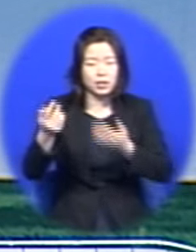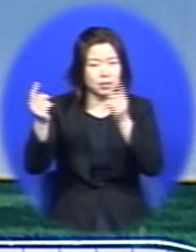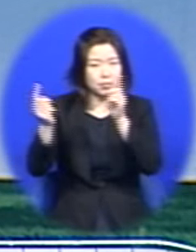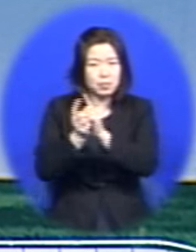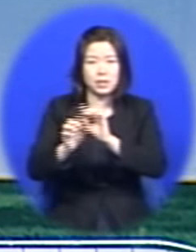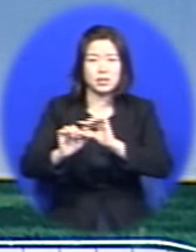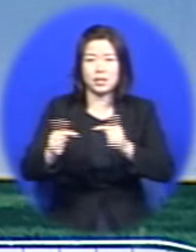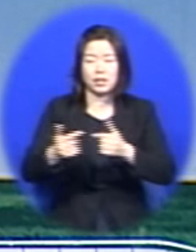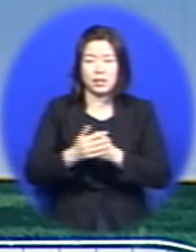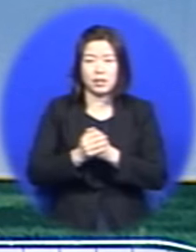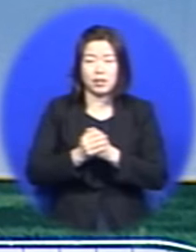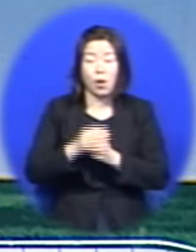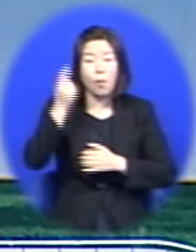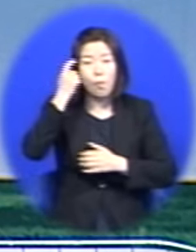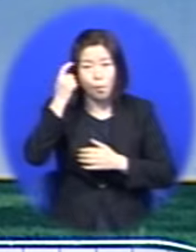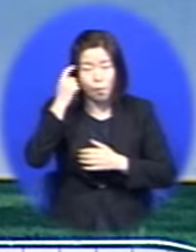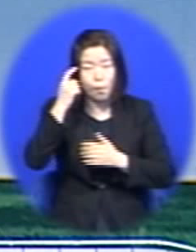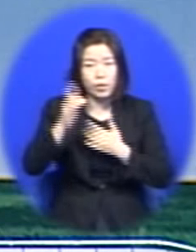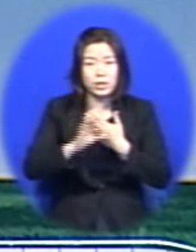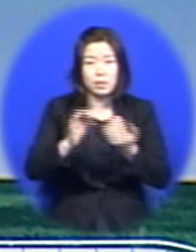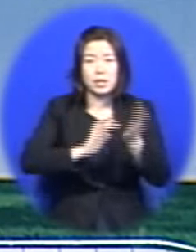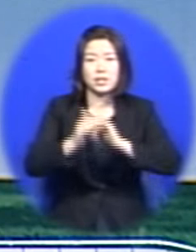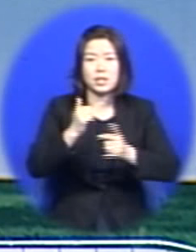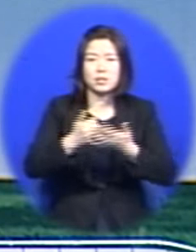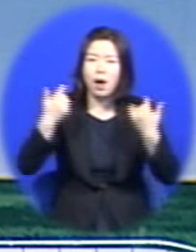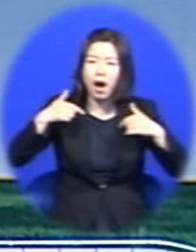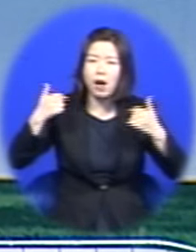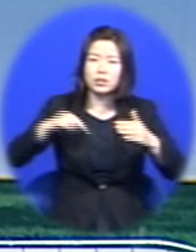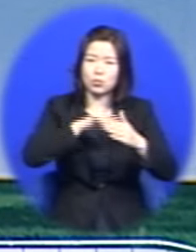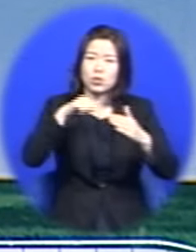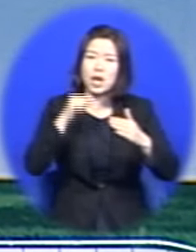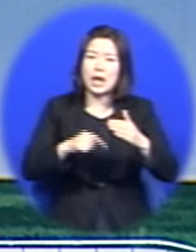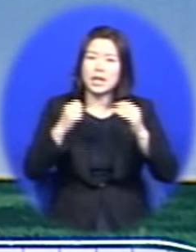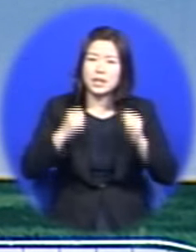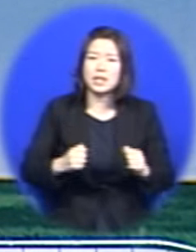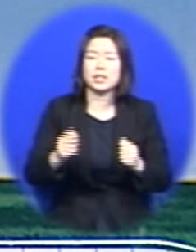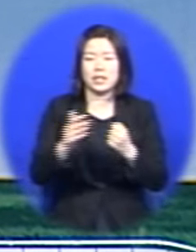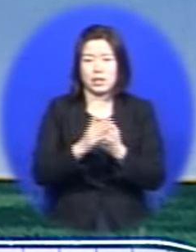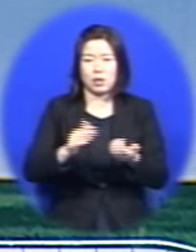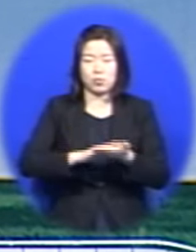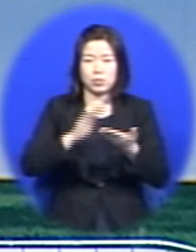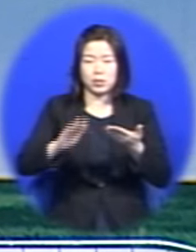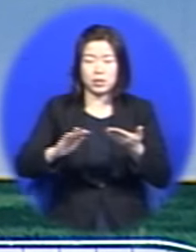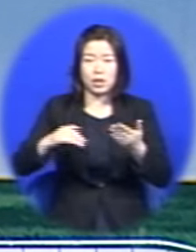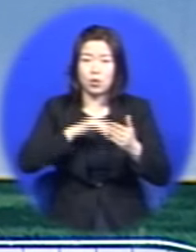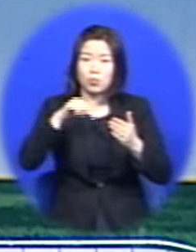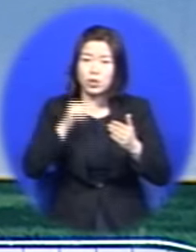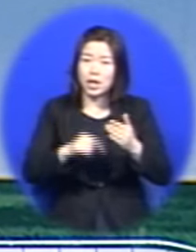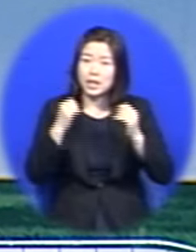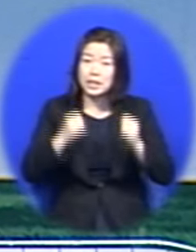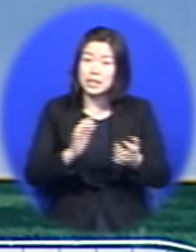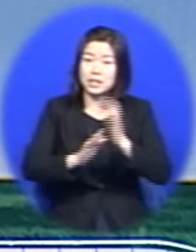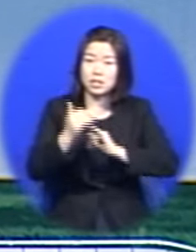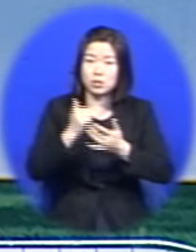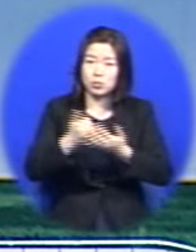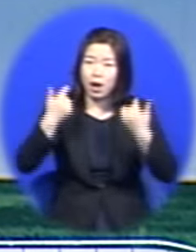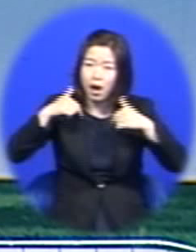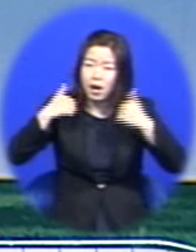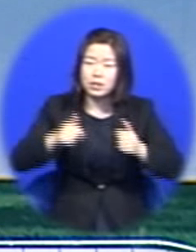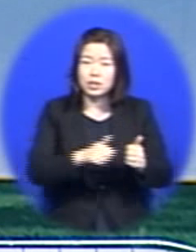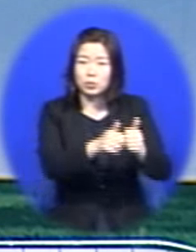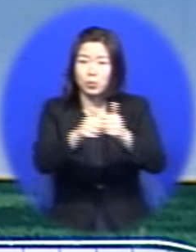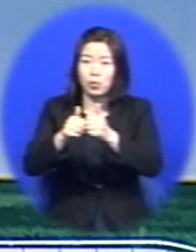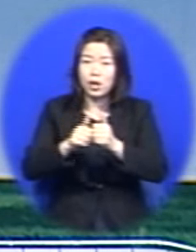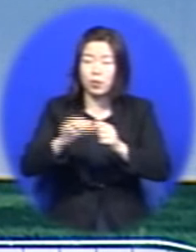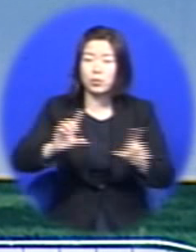않습니다. 왜? 예수님은 늘 우리 안에 계셨습니다. 우리 안에 계시는 예수님과 늘 동행하고